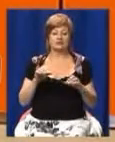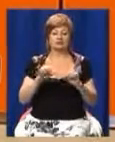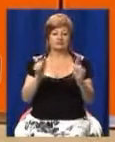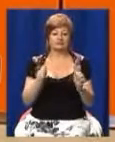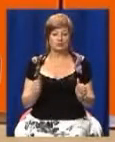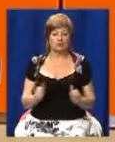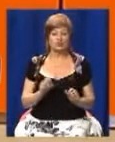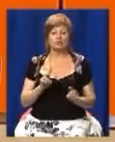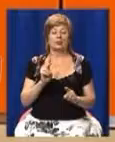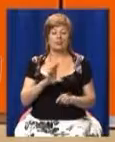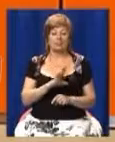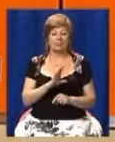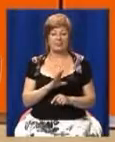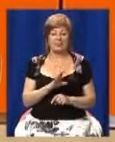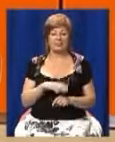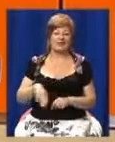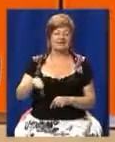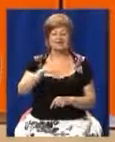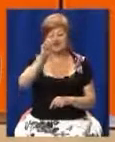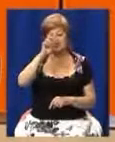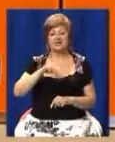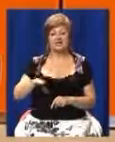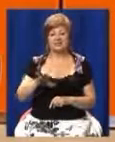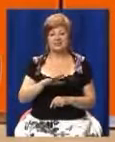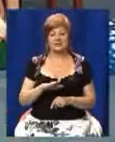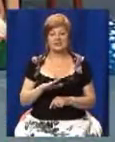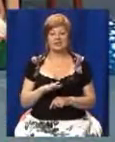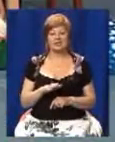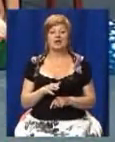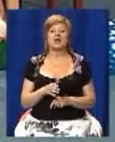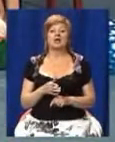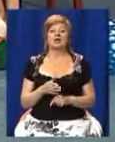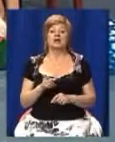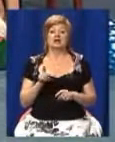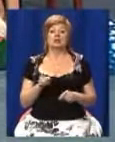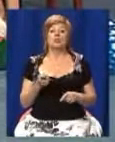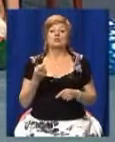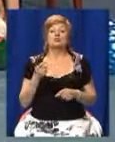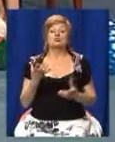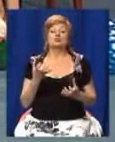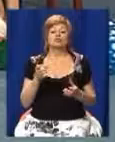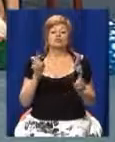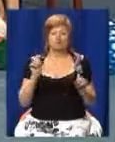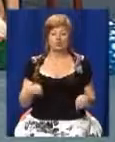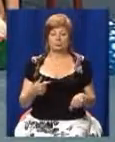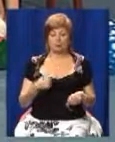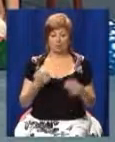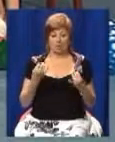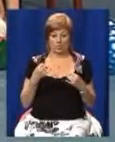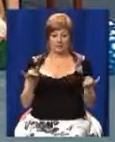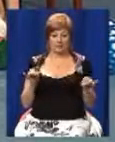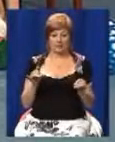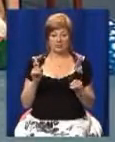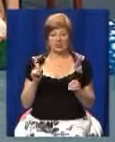которые бывают во всех странах, только зимой, вот, то чем же ты еще можешь меня удивить?